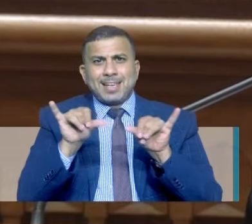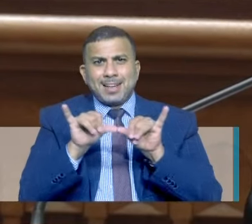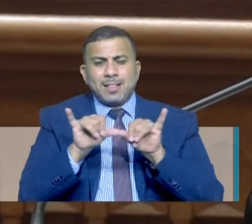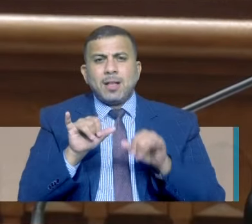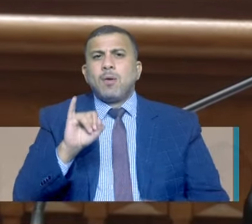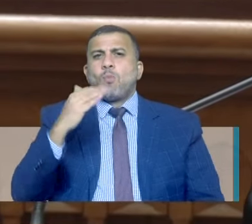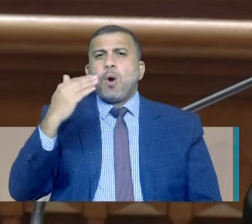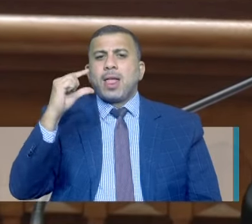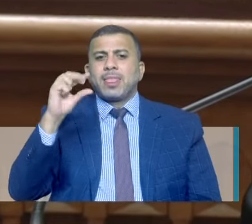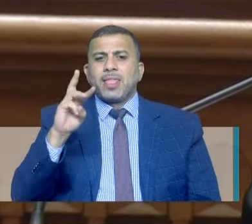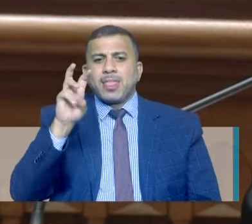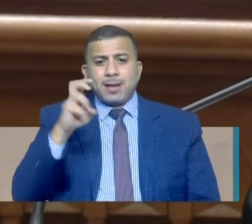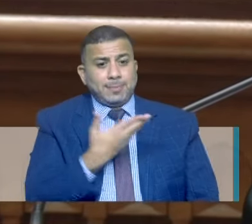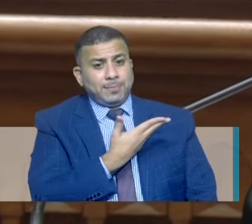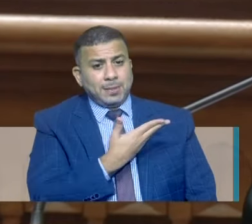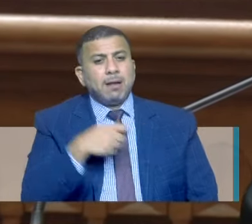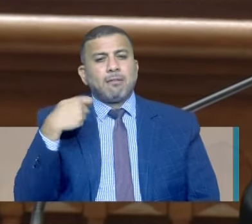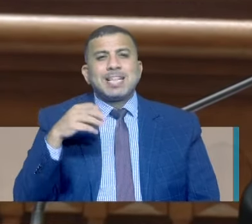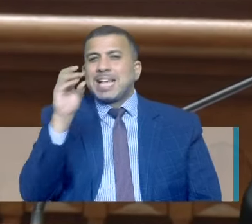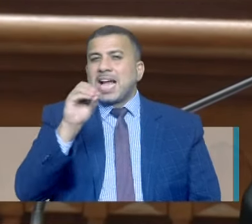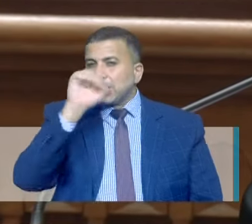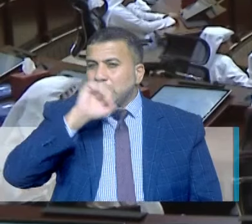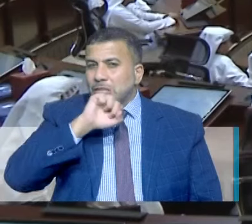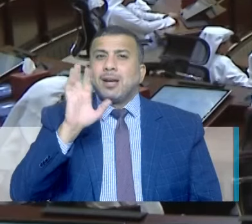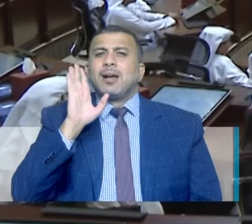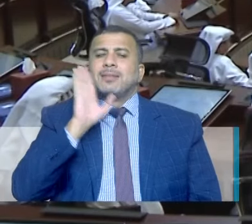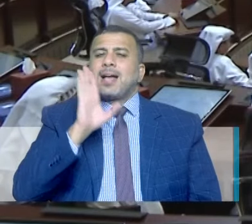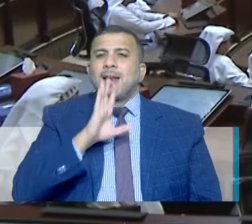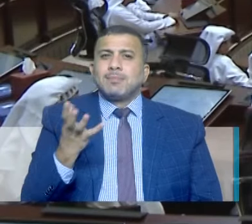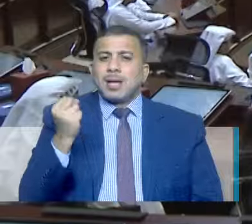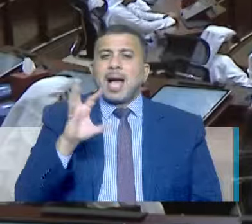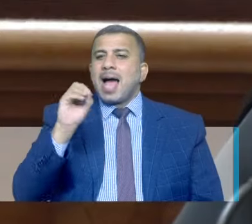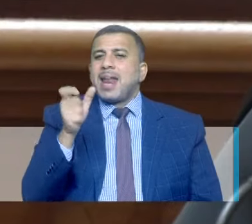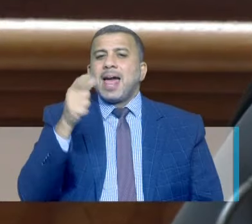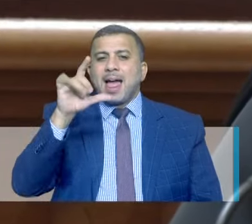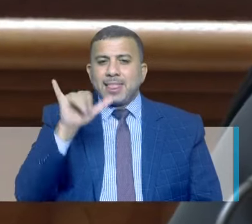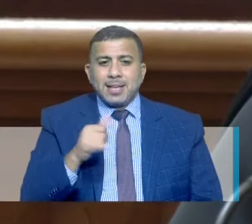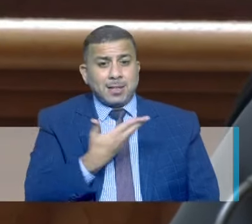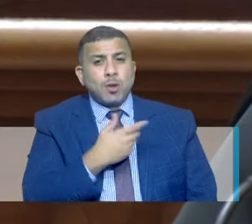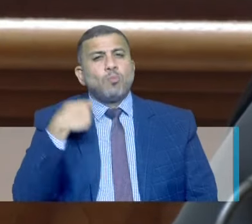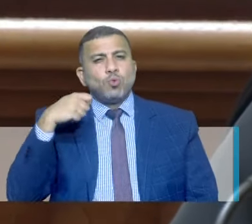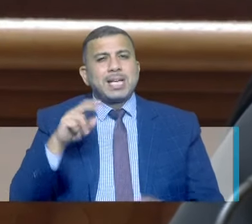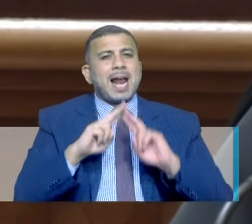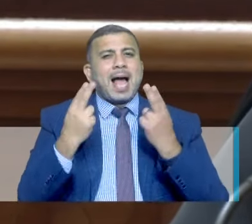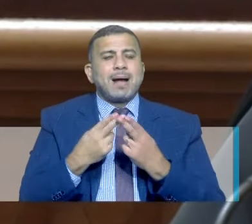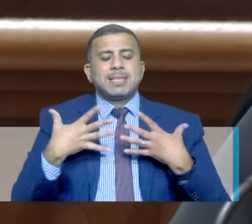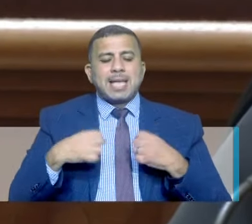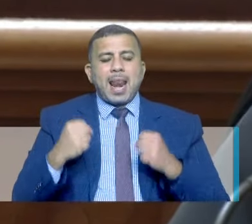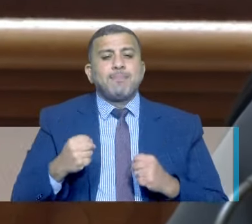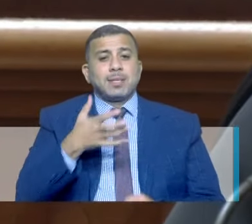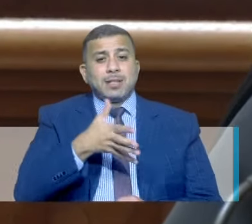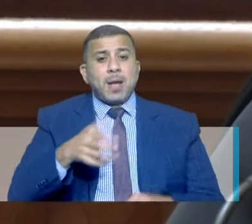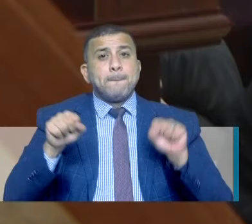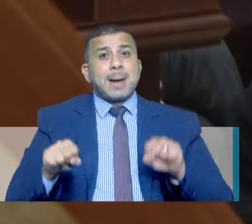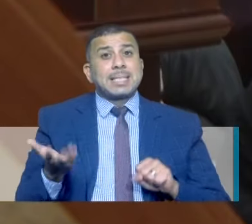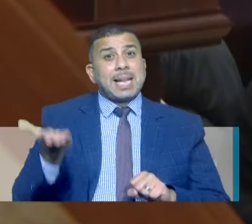الدكتورة محدثة الهاشمي رئيس هيئة الشارقة للتعليم الخاص، وهنادي اليافعي مدير عام إدارة سلامة الطفل